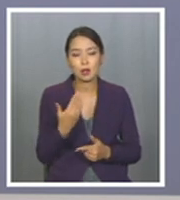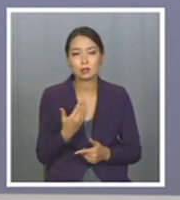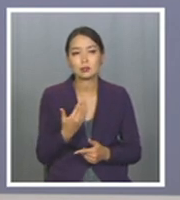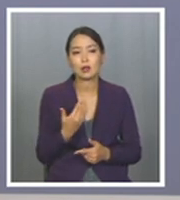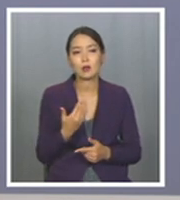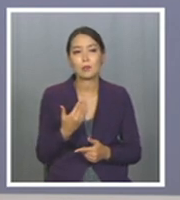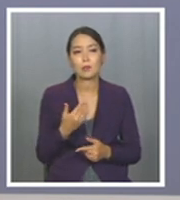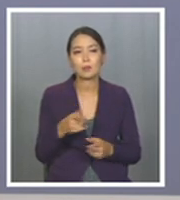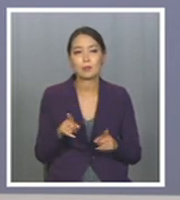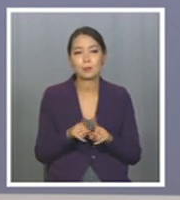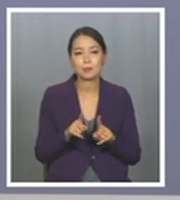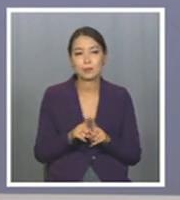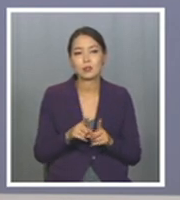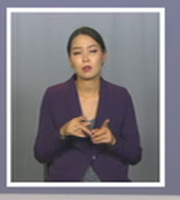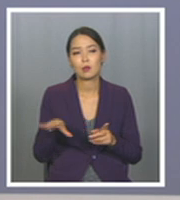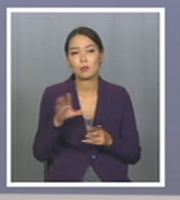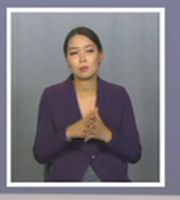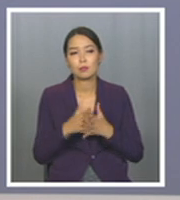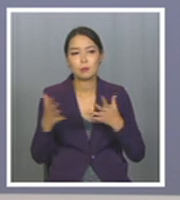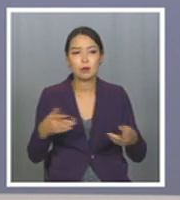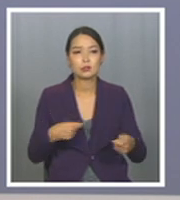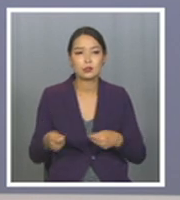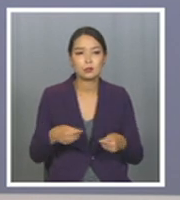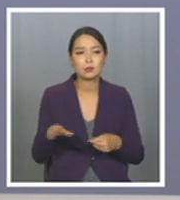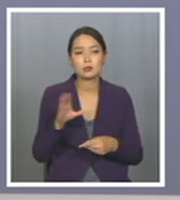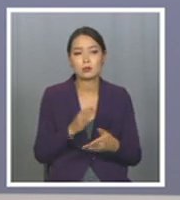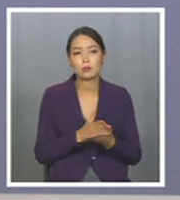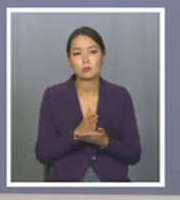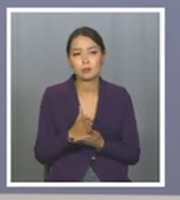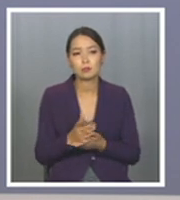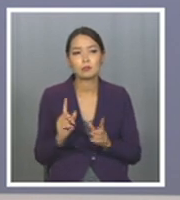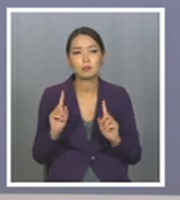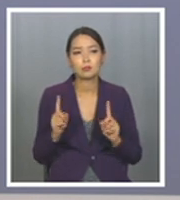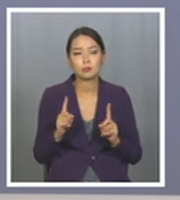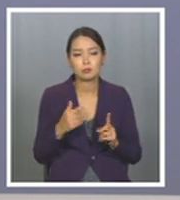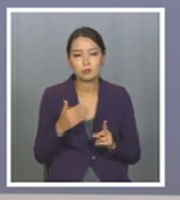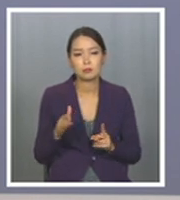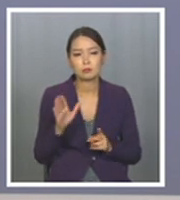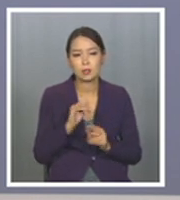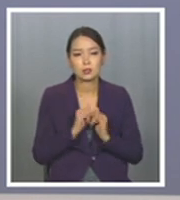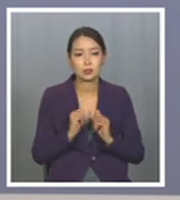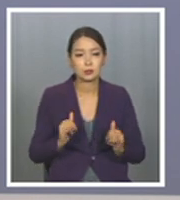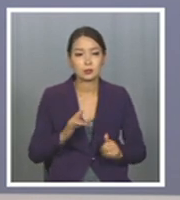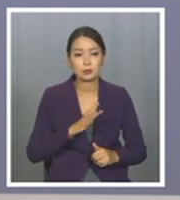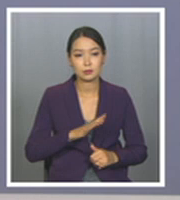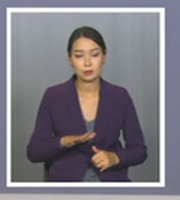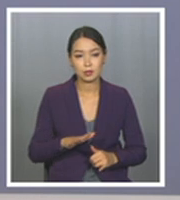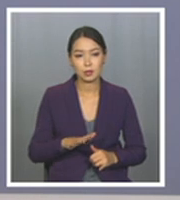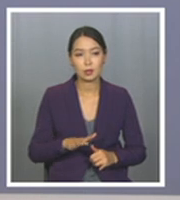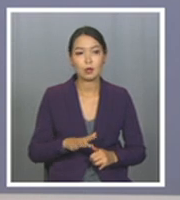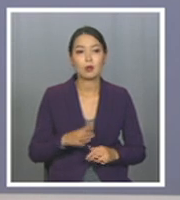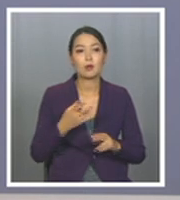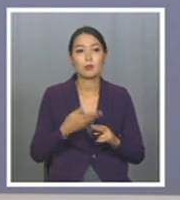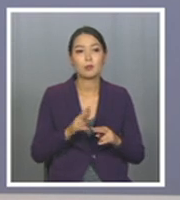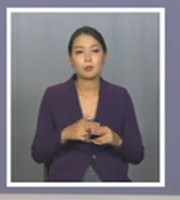үлкен бағдар ұстанған саясат кенеттен билік тарапынан қолдау таппады деген. Бұл ретте балалар